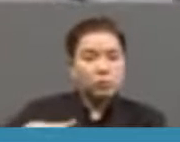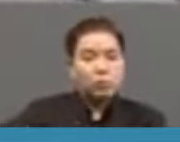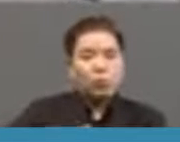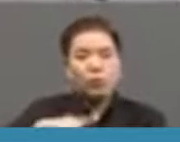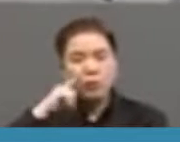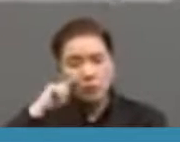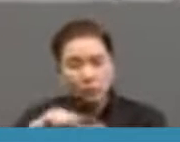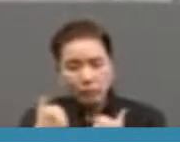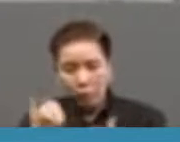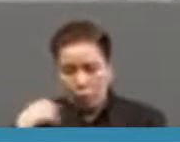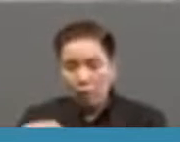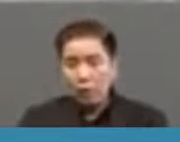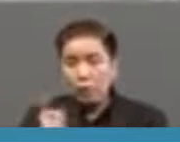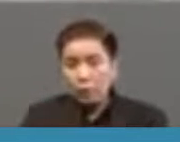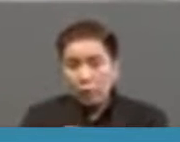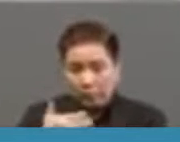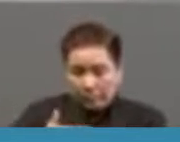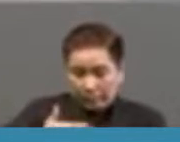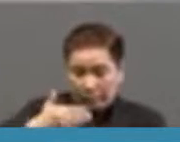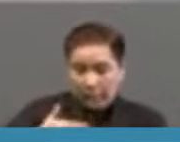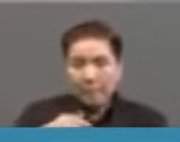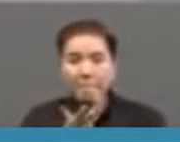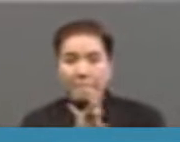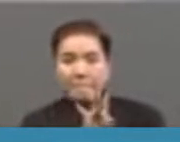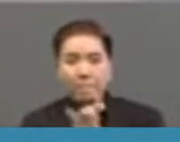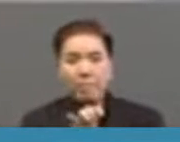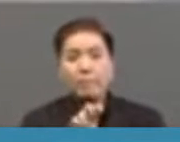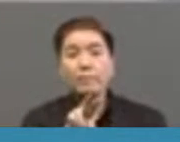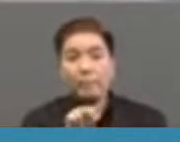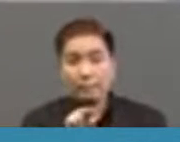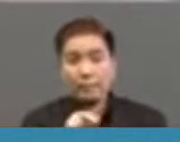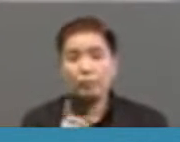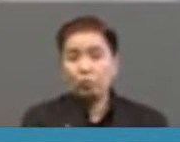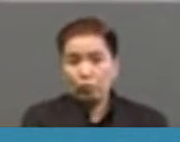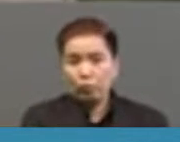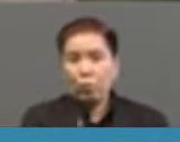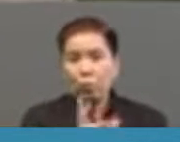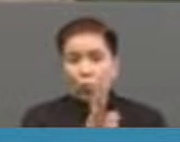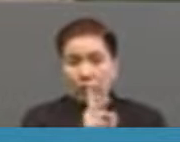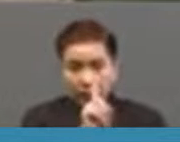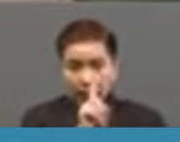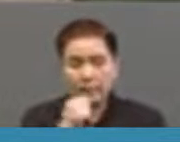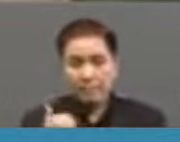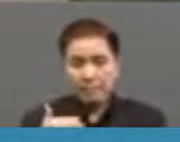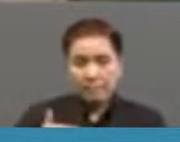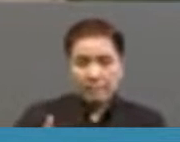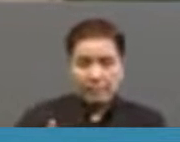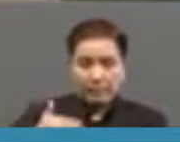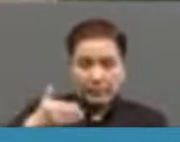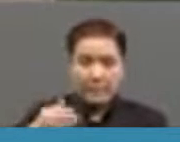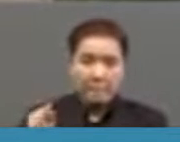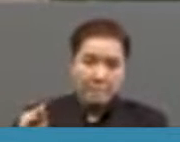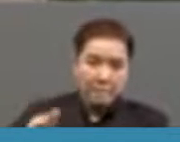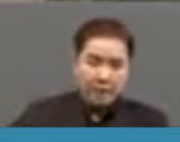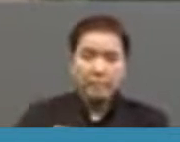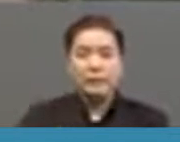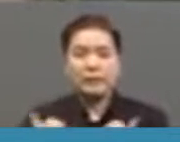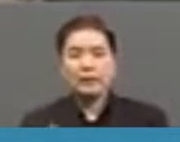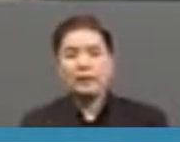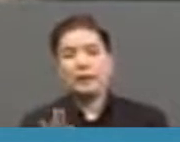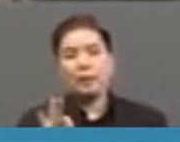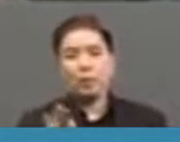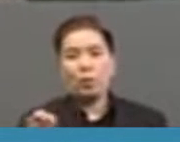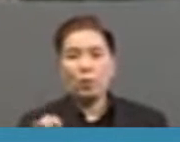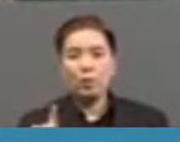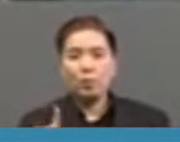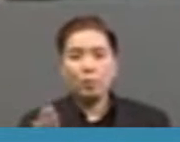ที่น้ำไปลงคลองรังสิตทางกรมชลประทานนะครับก็จะมีประตูกลางคลองซึ่งก็จะปิดน้ำไว้น้ำในส่วนนี้นะครับก็จะไม่ทะลักเข้า